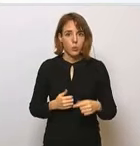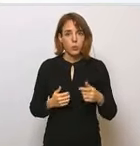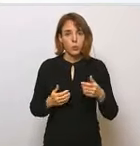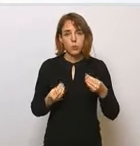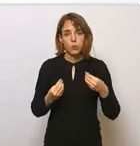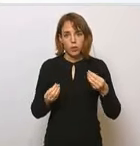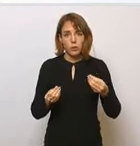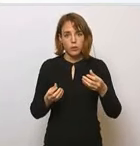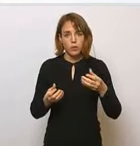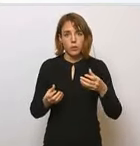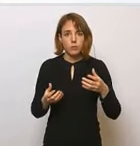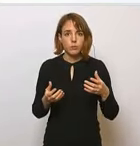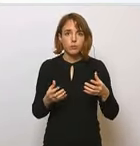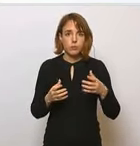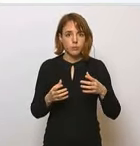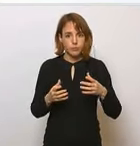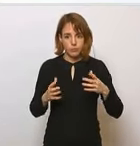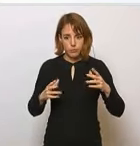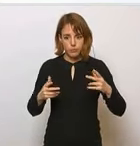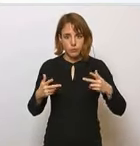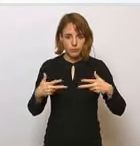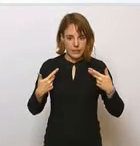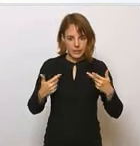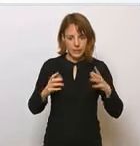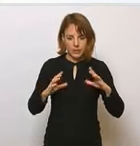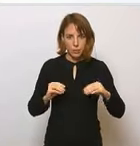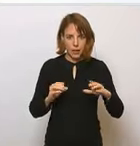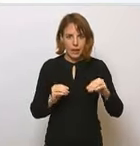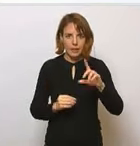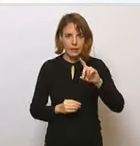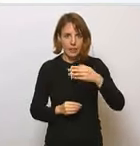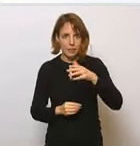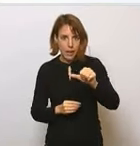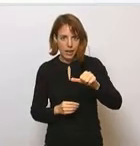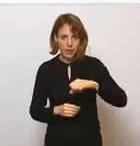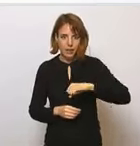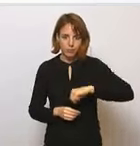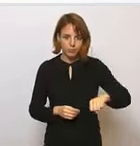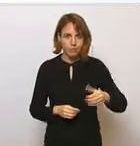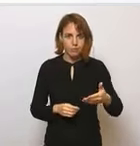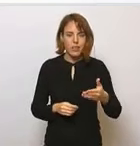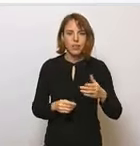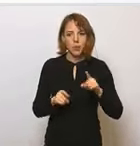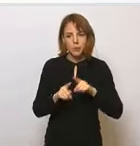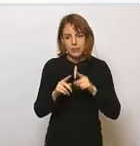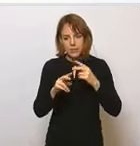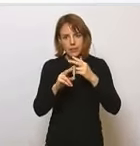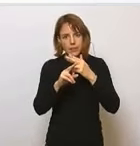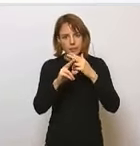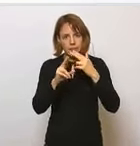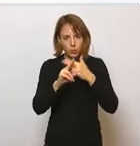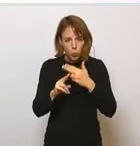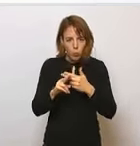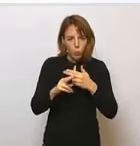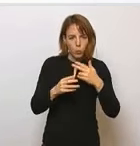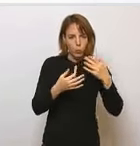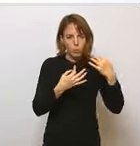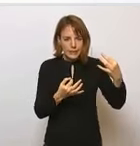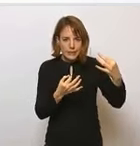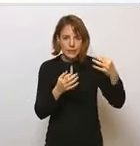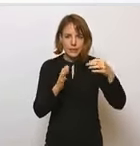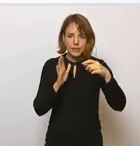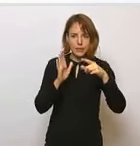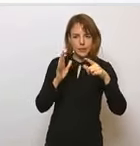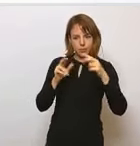appliquer dans la vraie vie, ce DMA, beaucoup de travail sur la désignation, aussi pour le dialogue réglementaire,